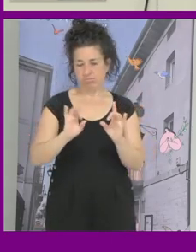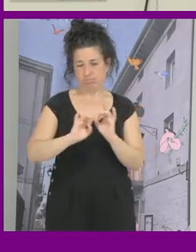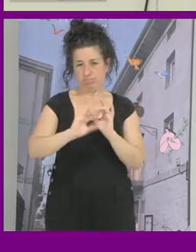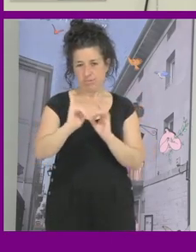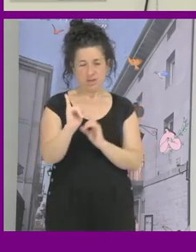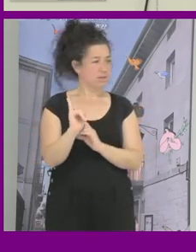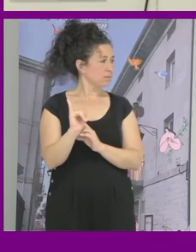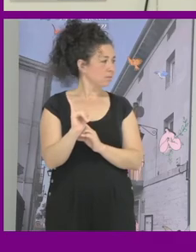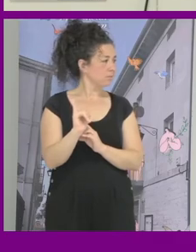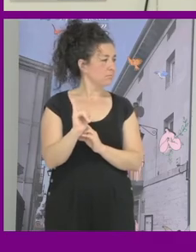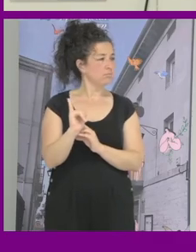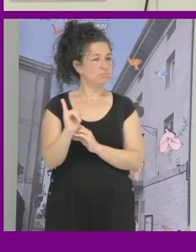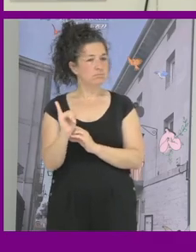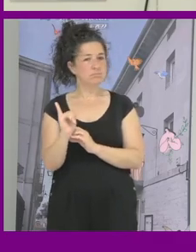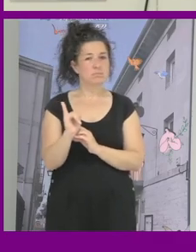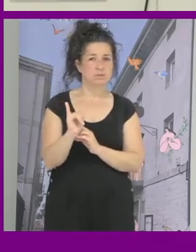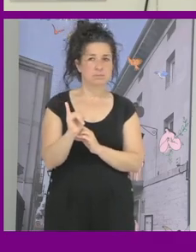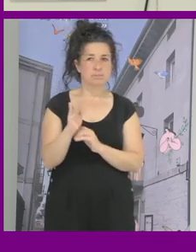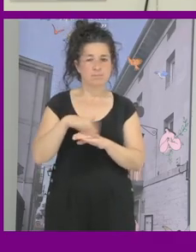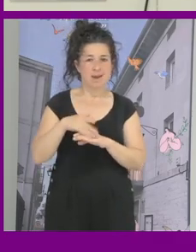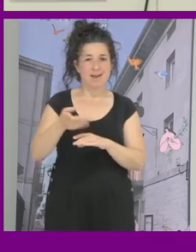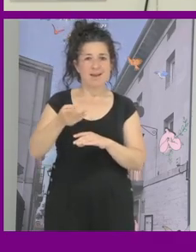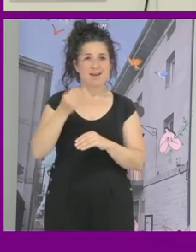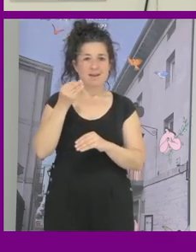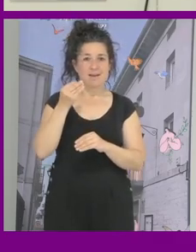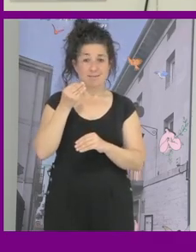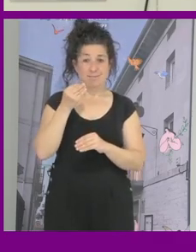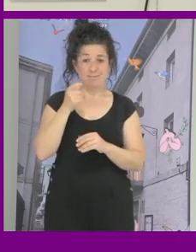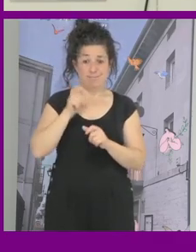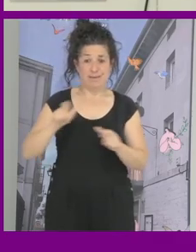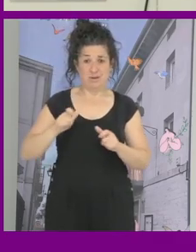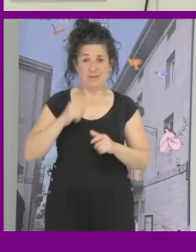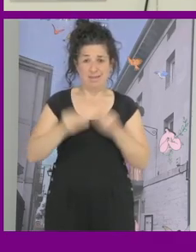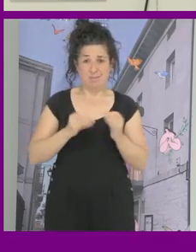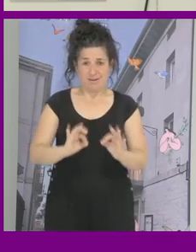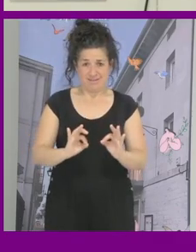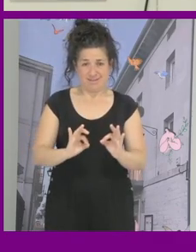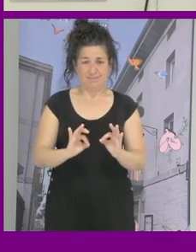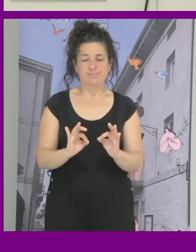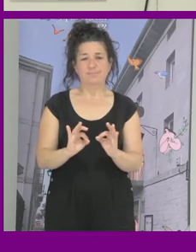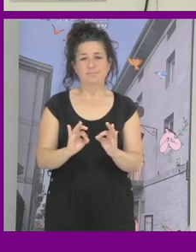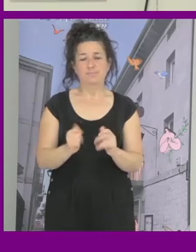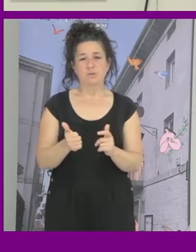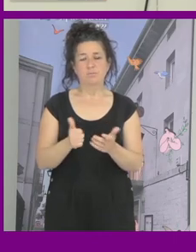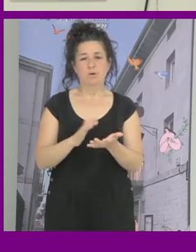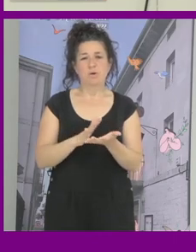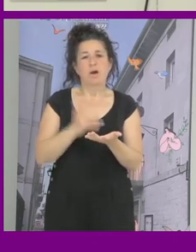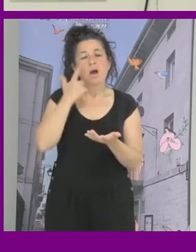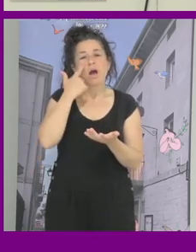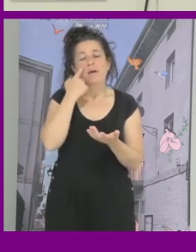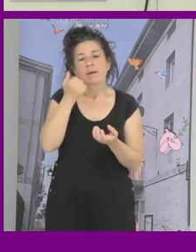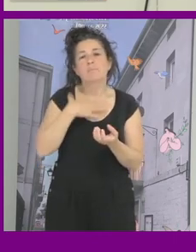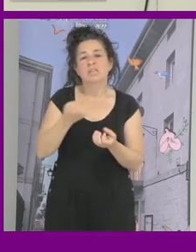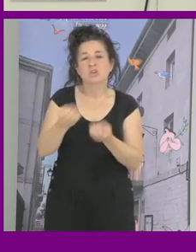hau egiten dugunontzat edo eta orduan bueno pizkat horren inguruan zer